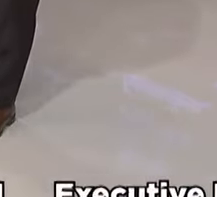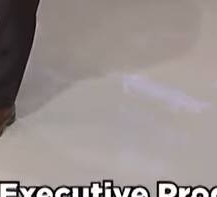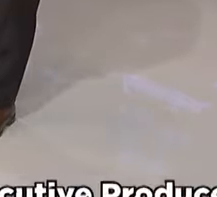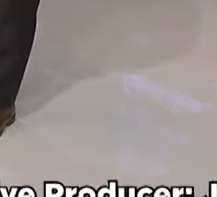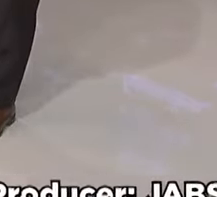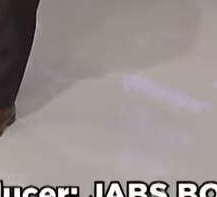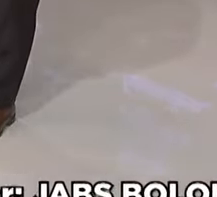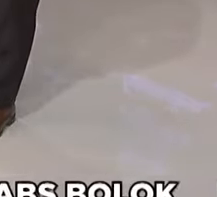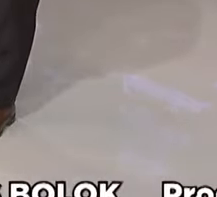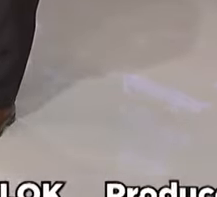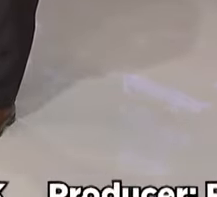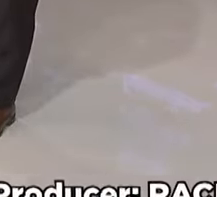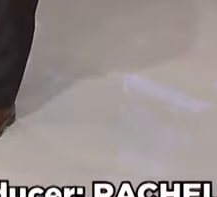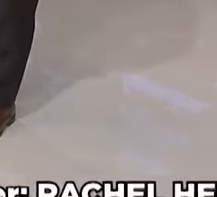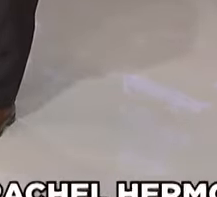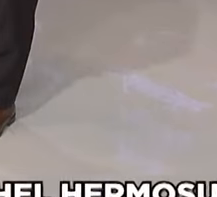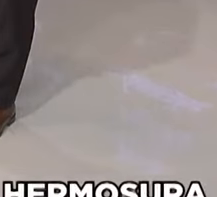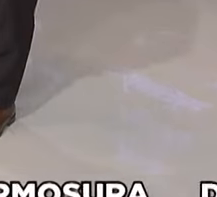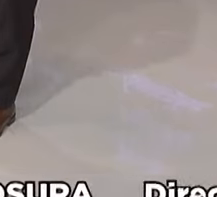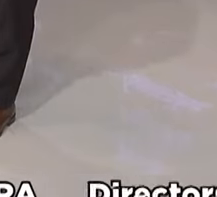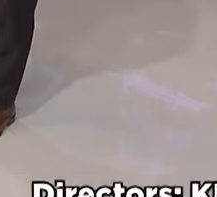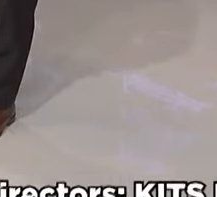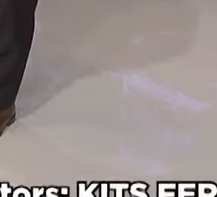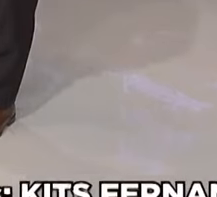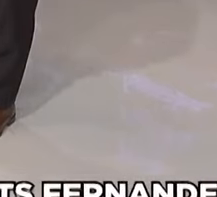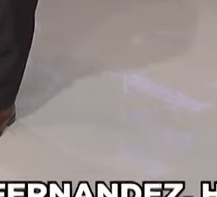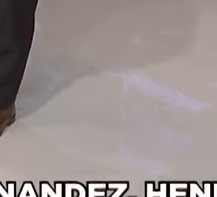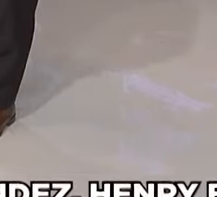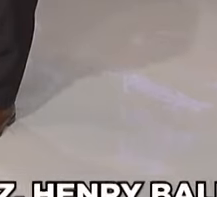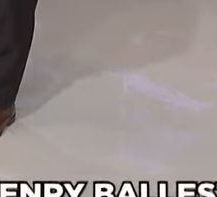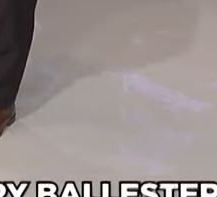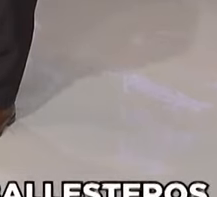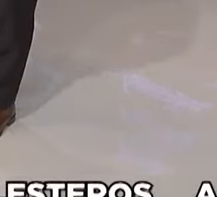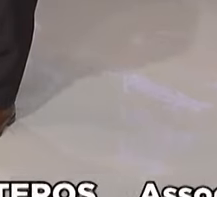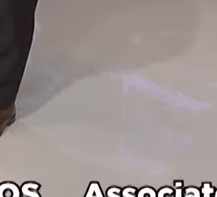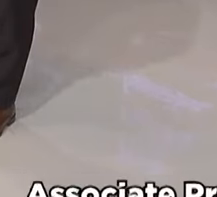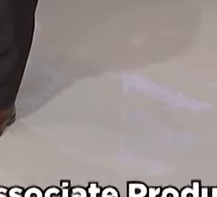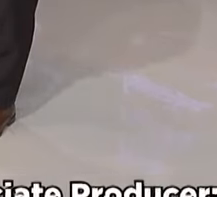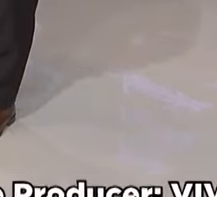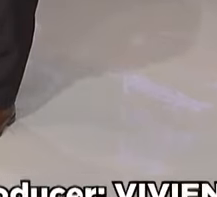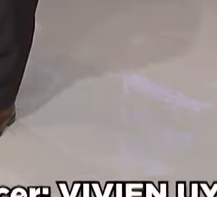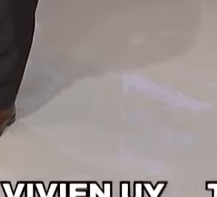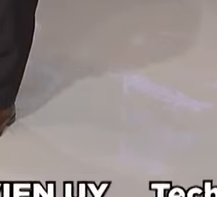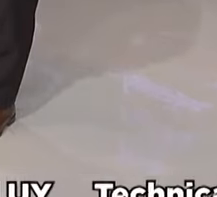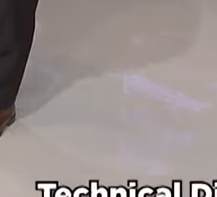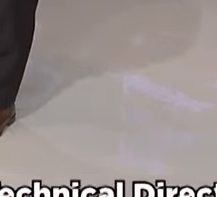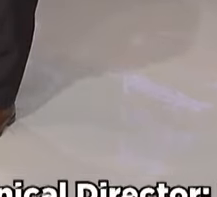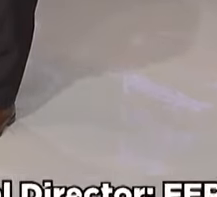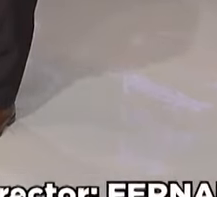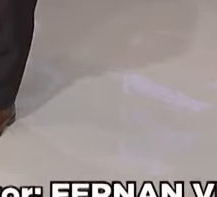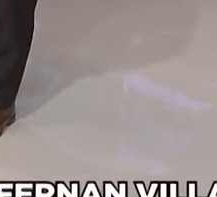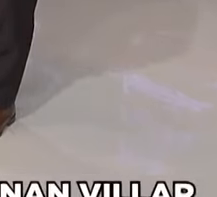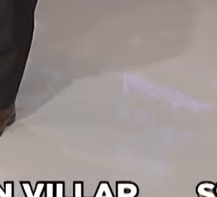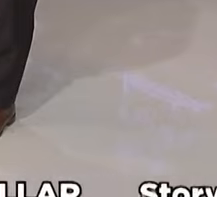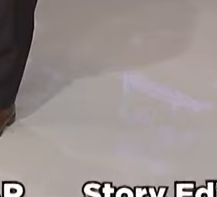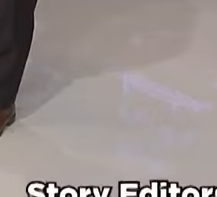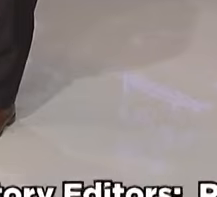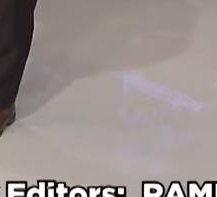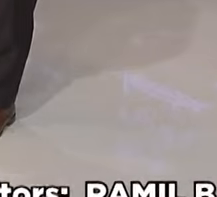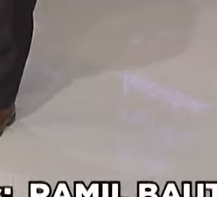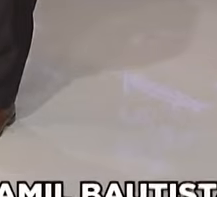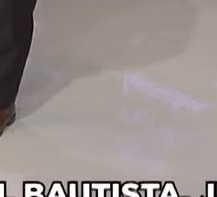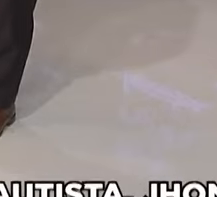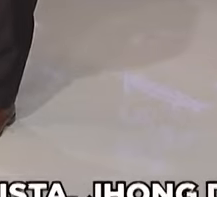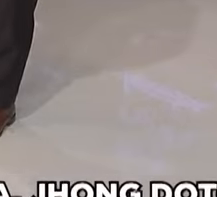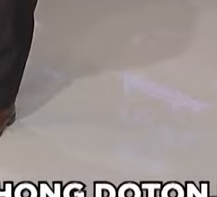yung idolo niya. Sino libre ba yon? Libre? Libre yon for sure. Ay, di ba natin fan yan? Ha? Hindi natin fan. Bakit